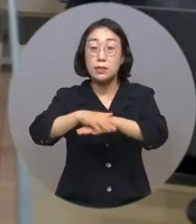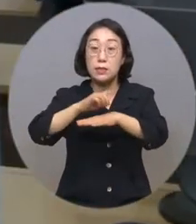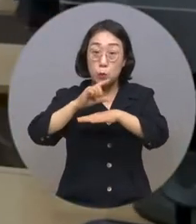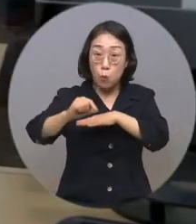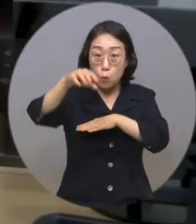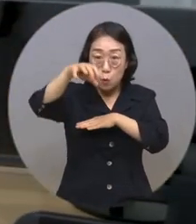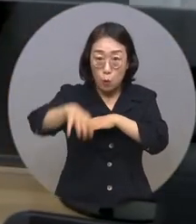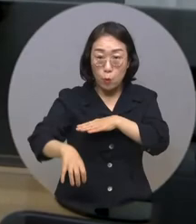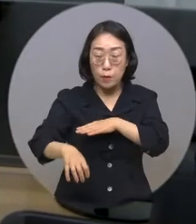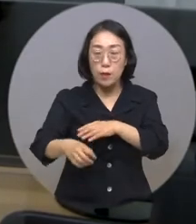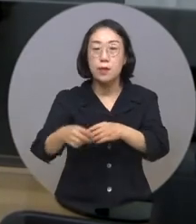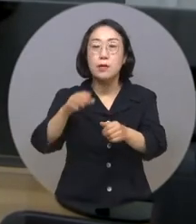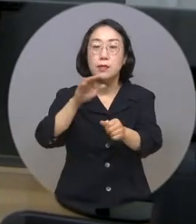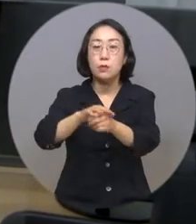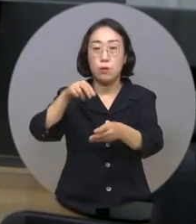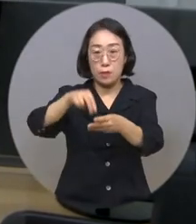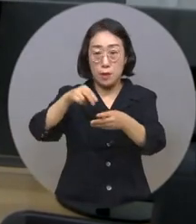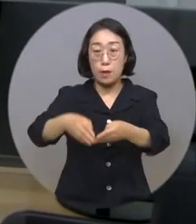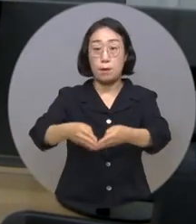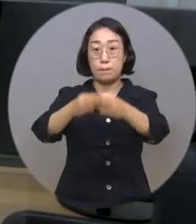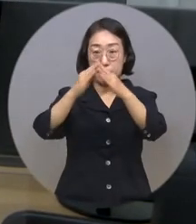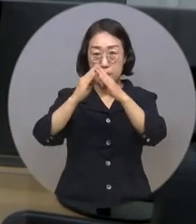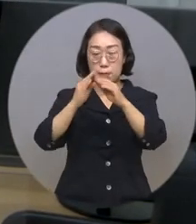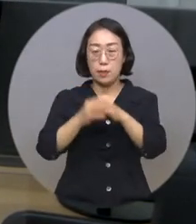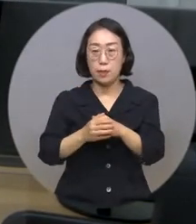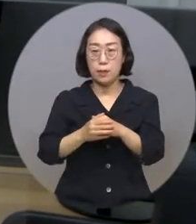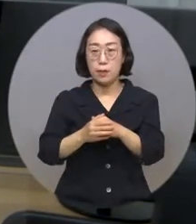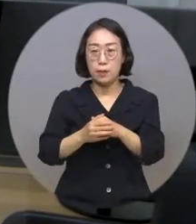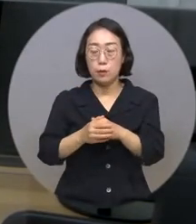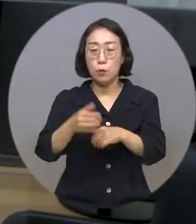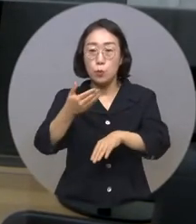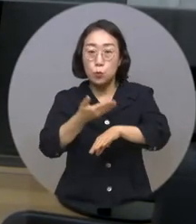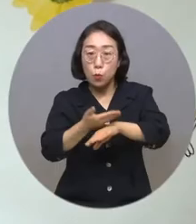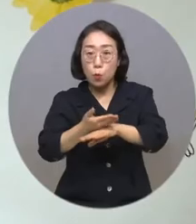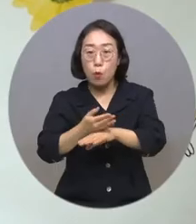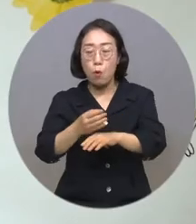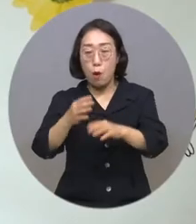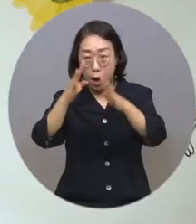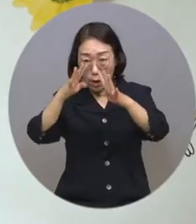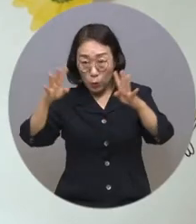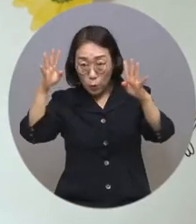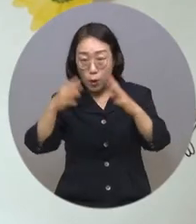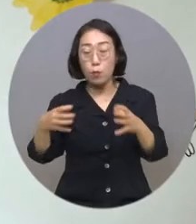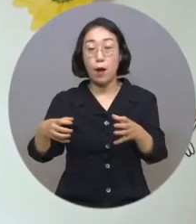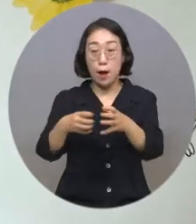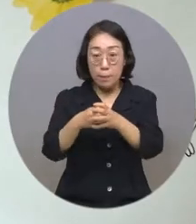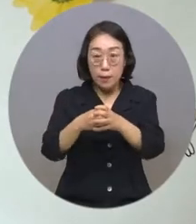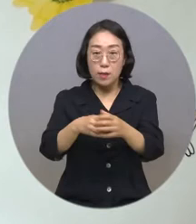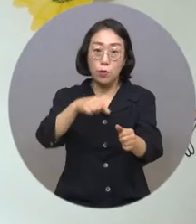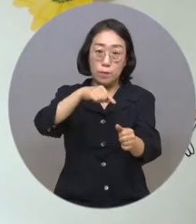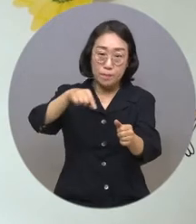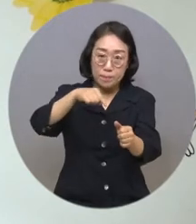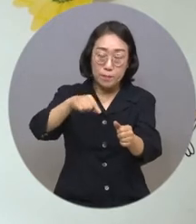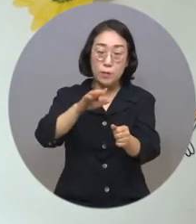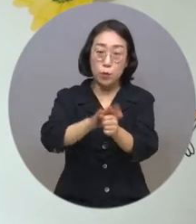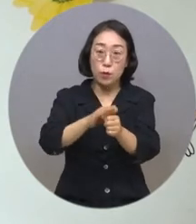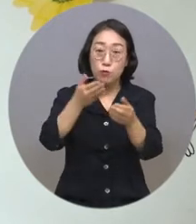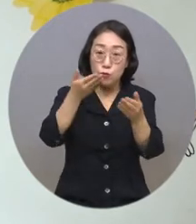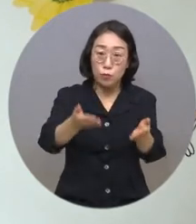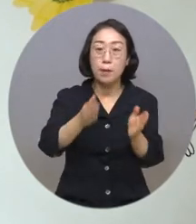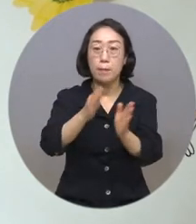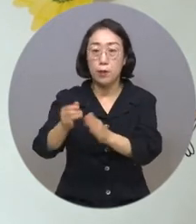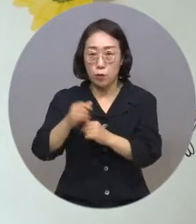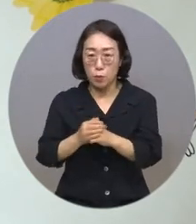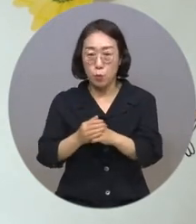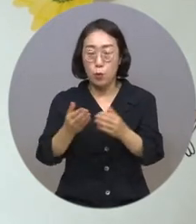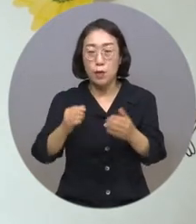일자리 지원센터를 설치해 전주 기전대학교 산업협력단에서 전문 컨설턴트 인력을 배치하고 일자리 소외